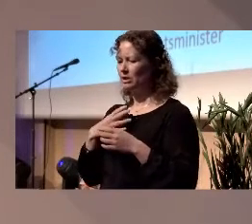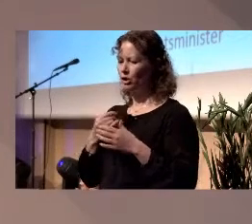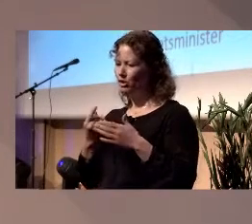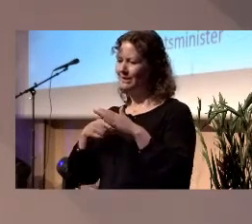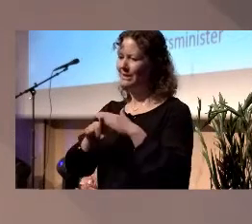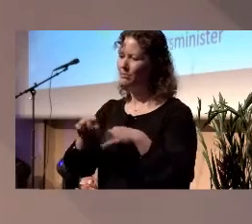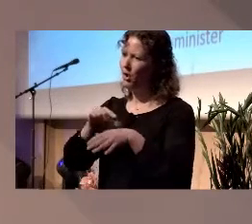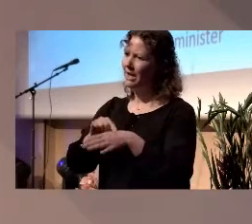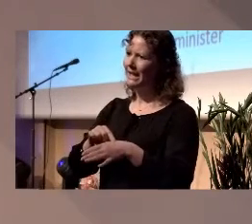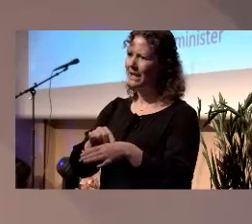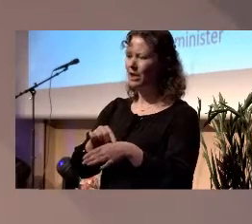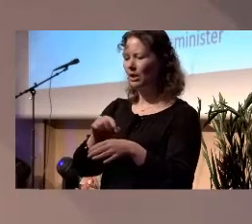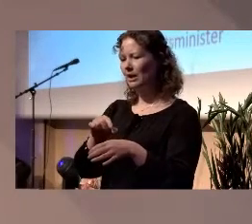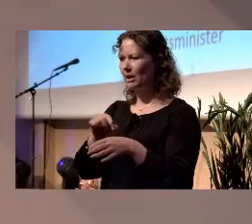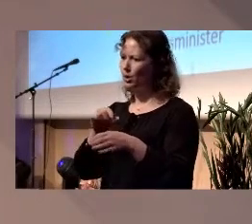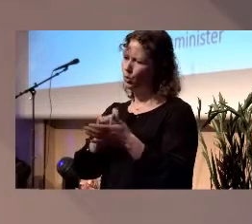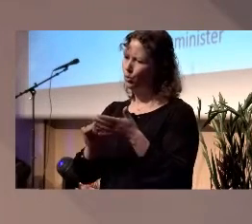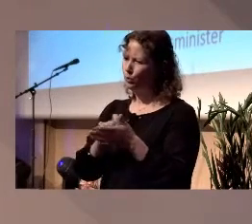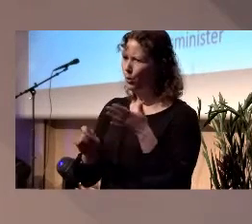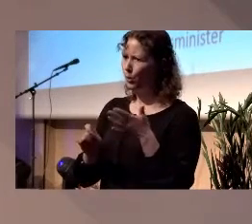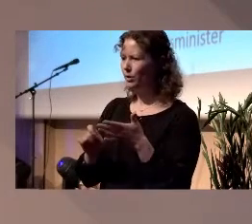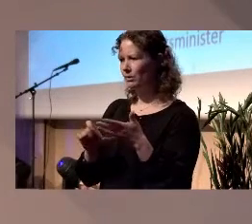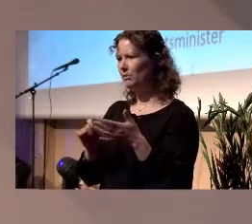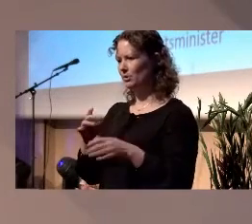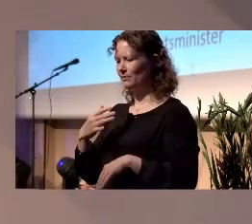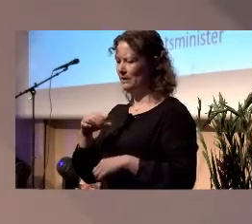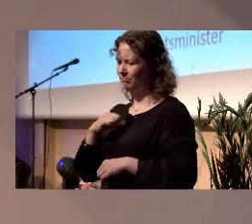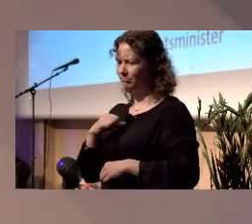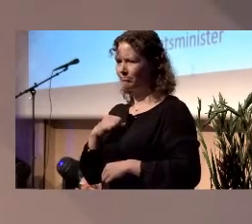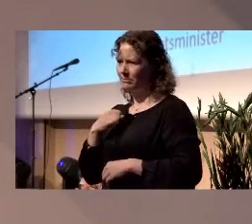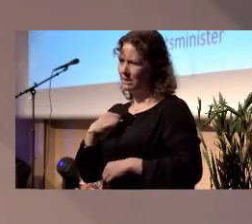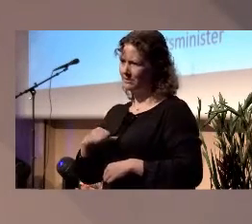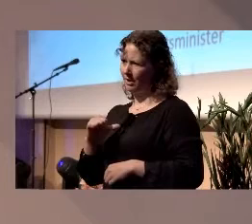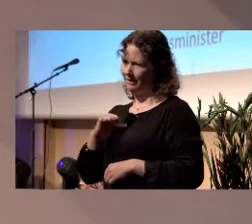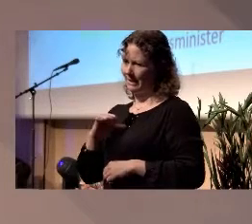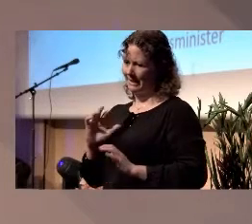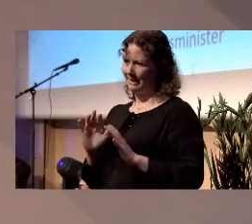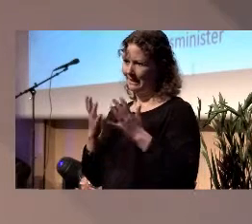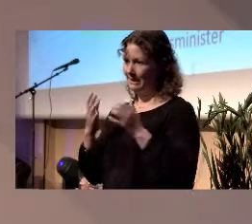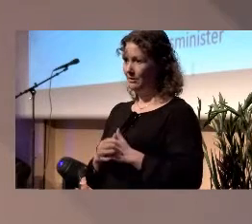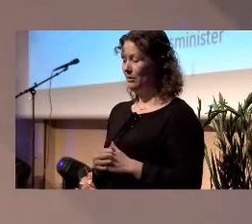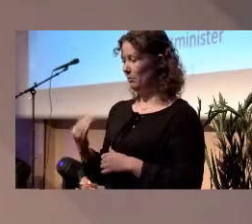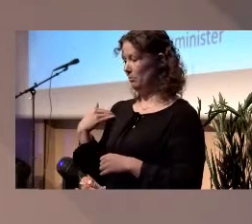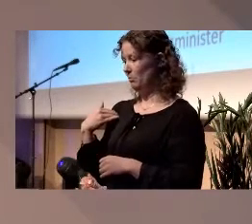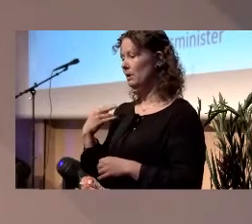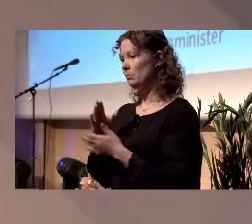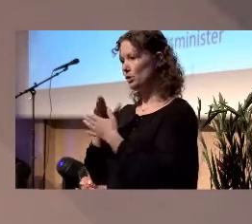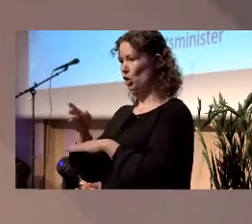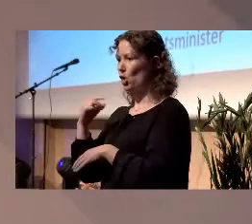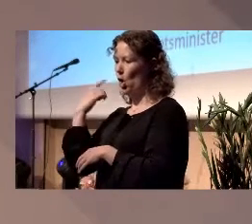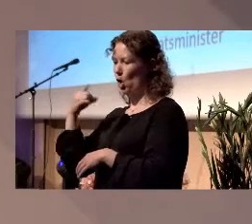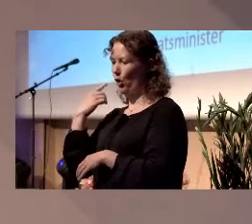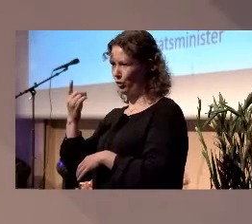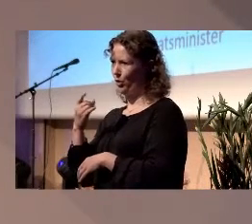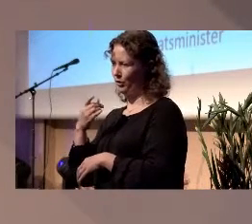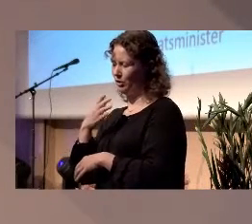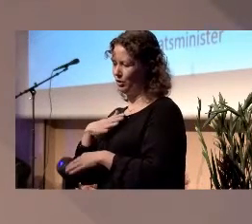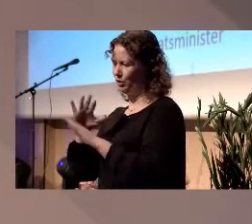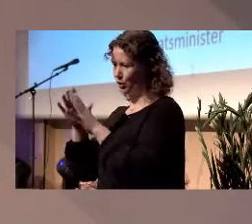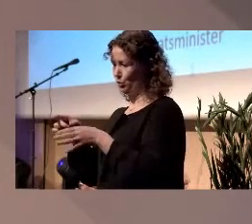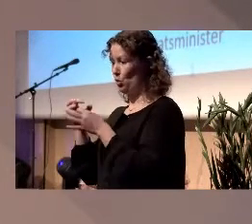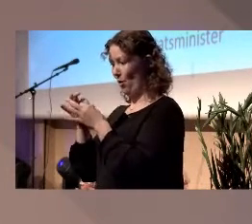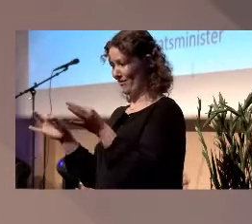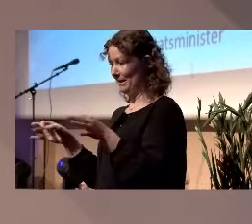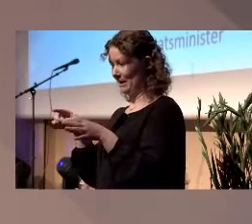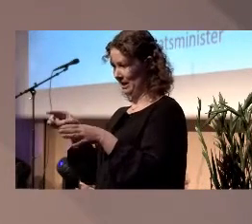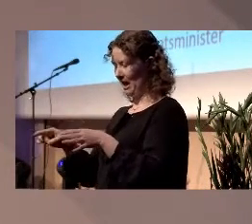ellers aktivt liv som man ønsker å leve. I fjor besøkte jeg Newham General Hospital i London. Det er et offentlig sykehus